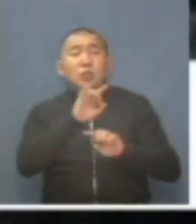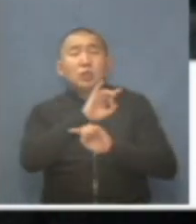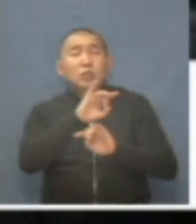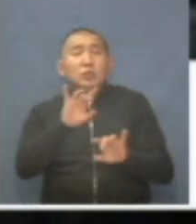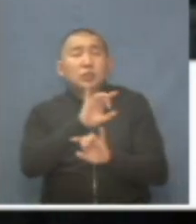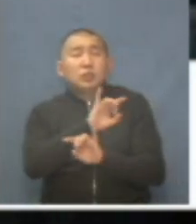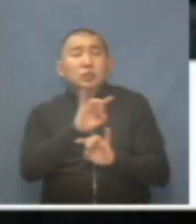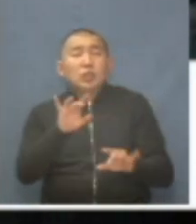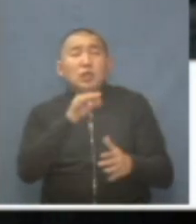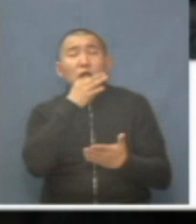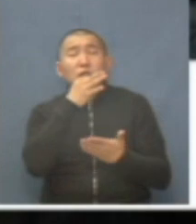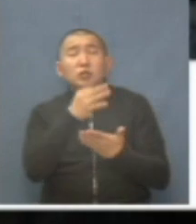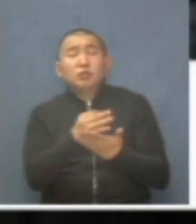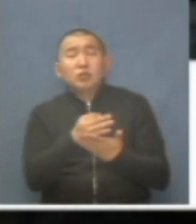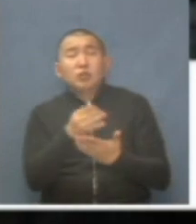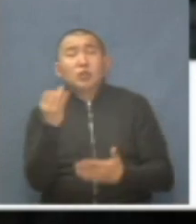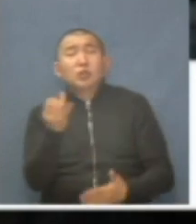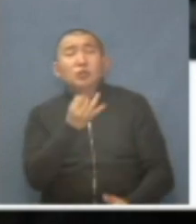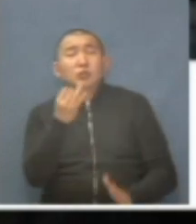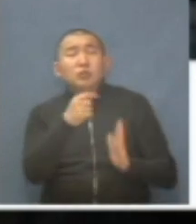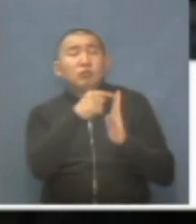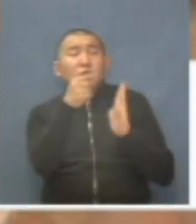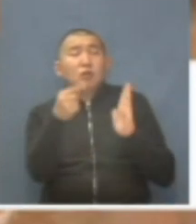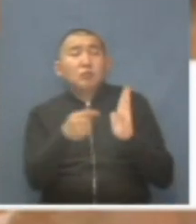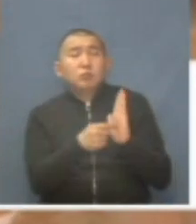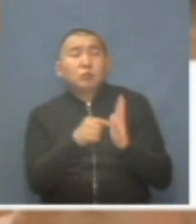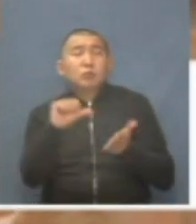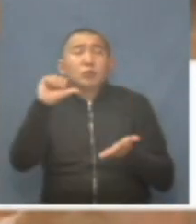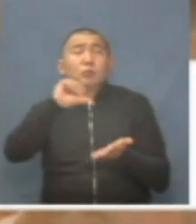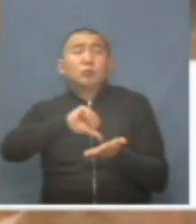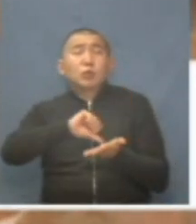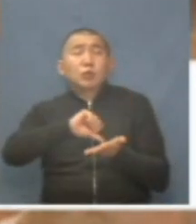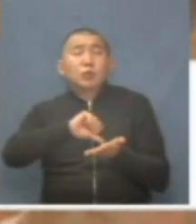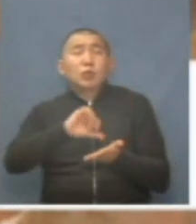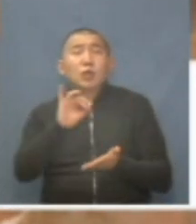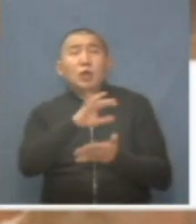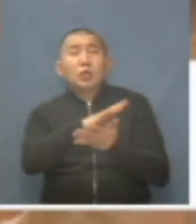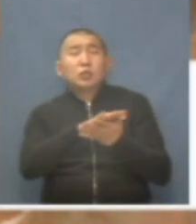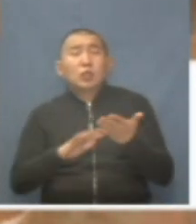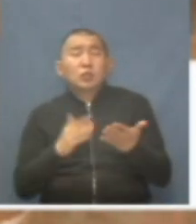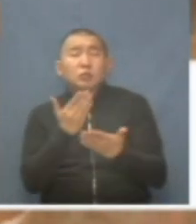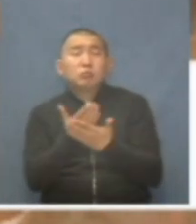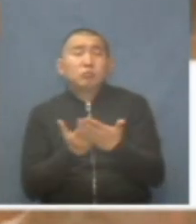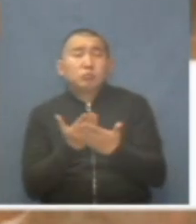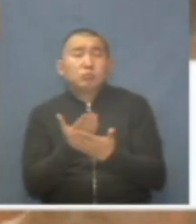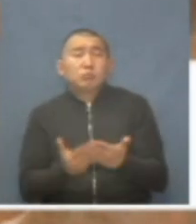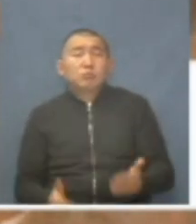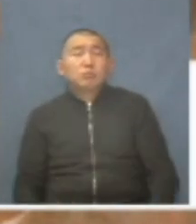квалифицированные ответы на интересующие вопросы участников и дали консультации.